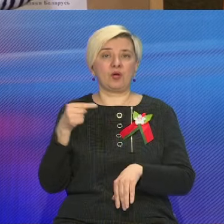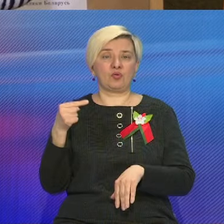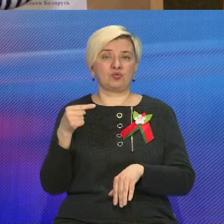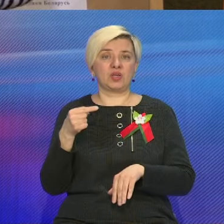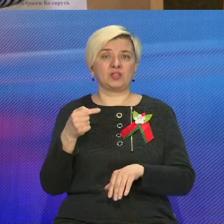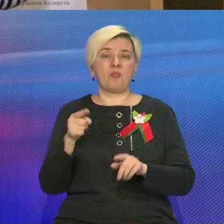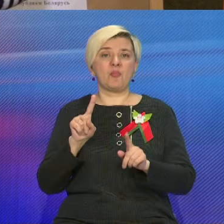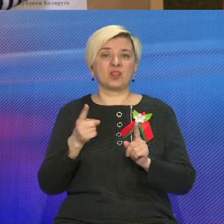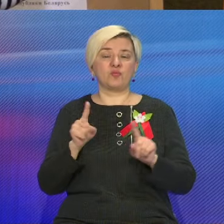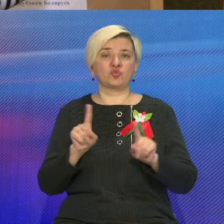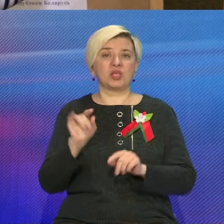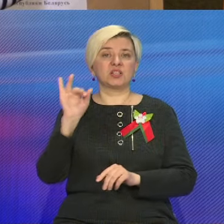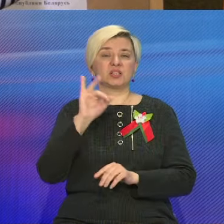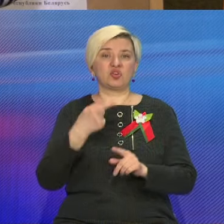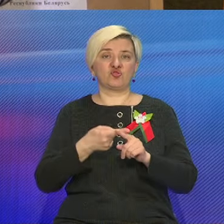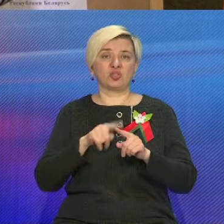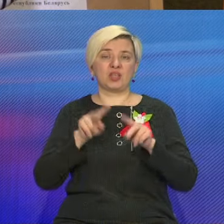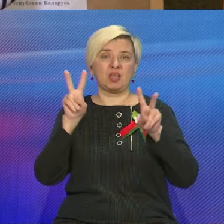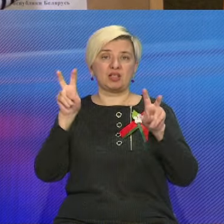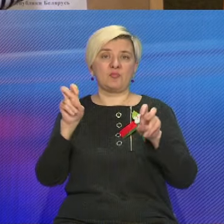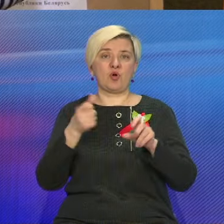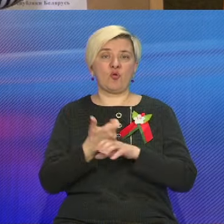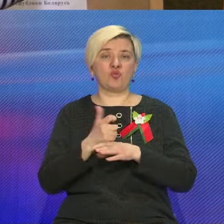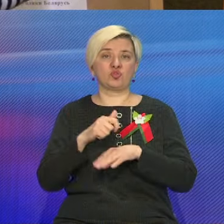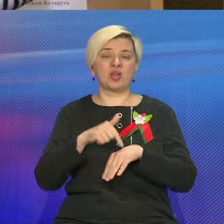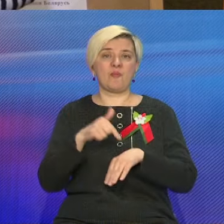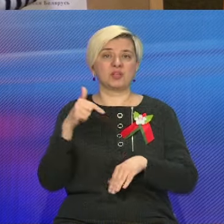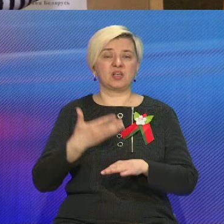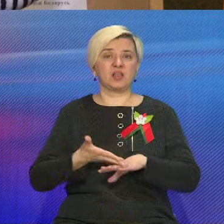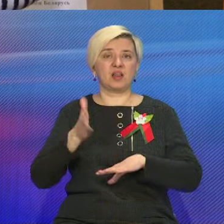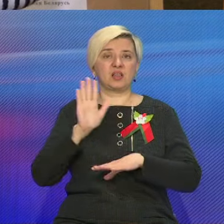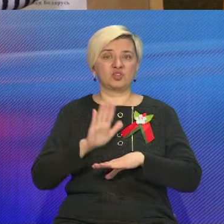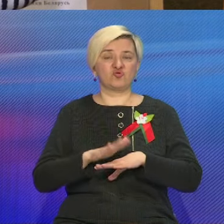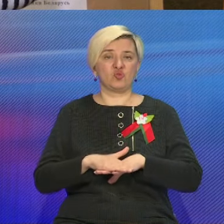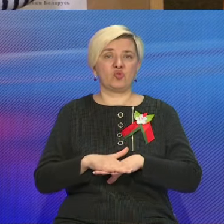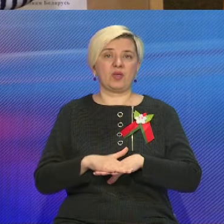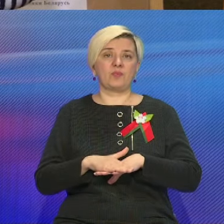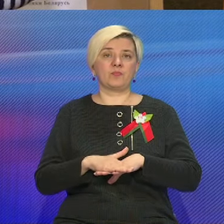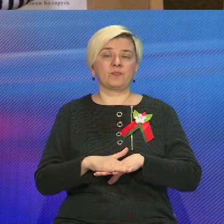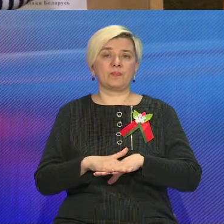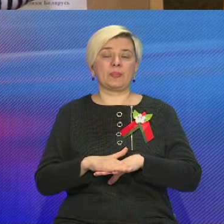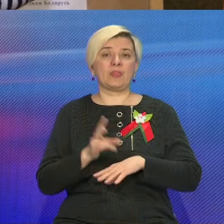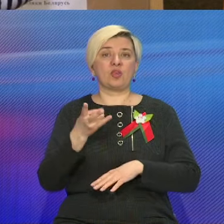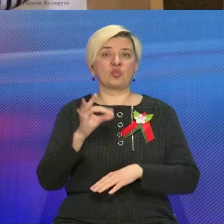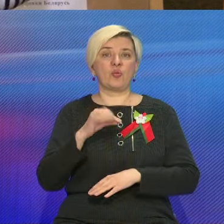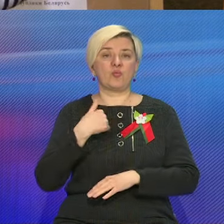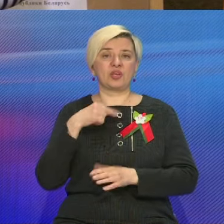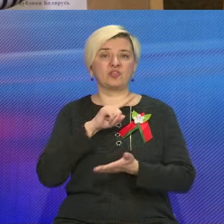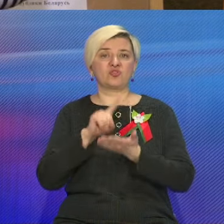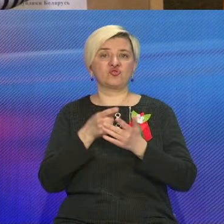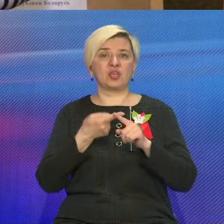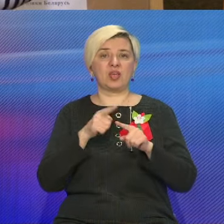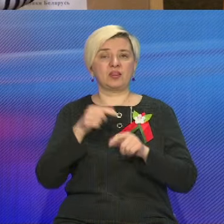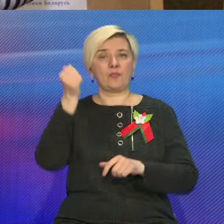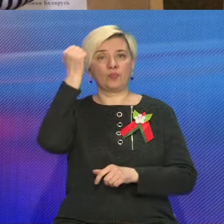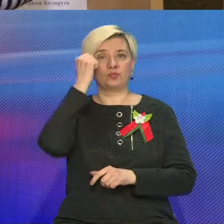вот гістарычна эта тэма очень такая эмацыянальная, цяжёлая. Но мы должны это помнить для